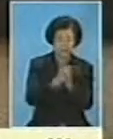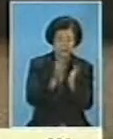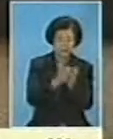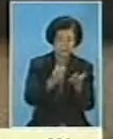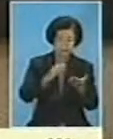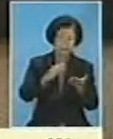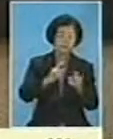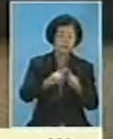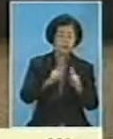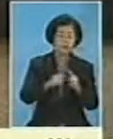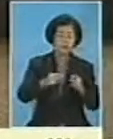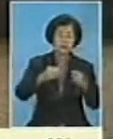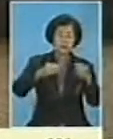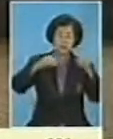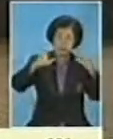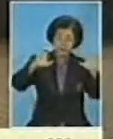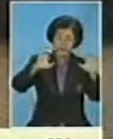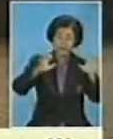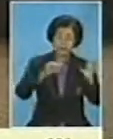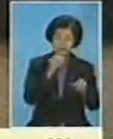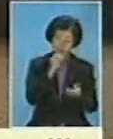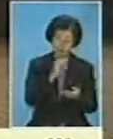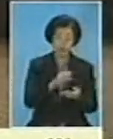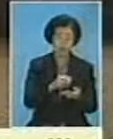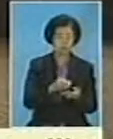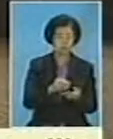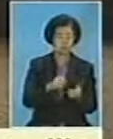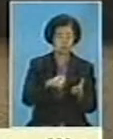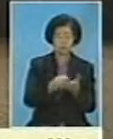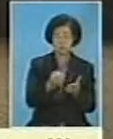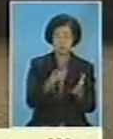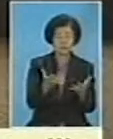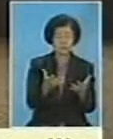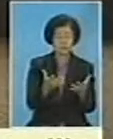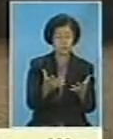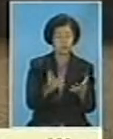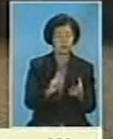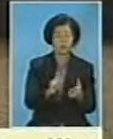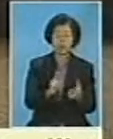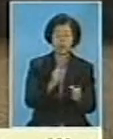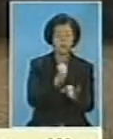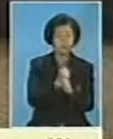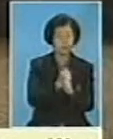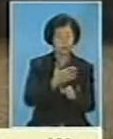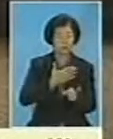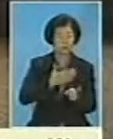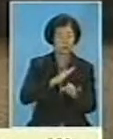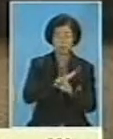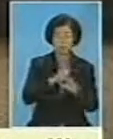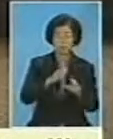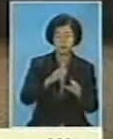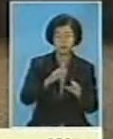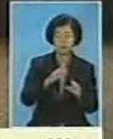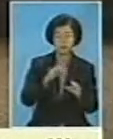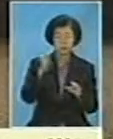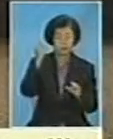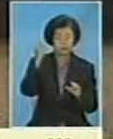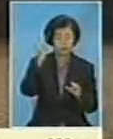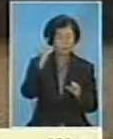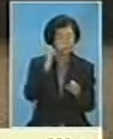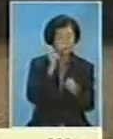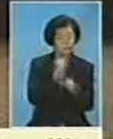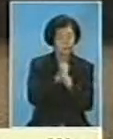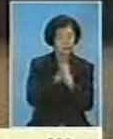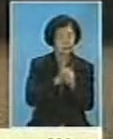ยืนยันซึ่งไม่มีเหตุผลใดๆที่จะทำให้กับผมไม่เชื่อถือเอกสารของทางราช